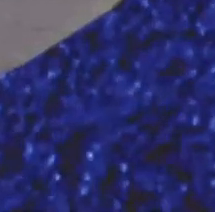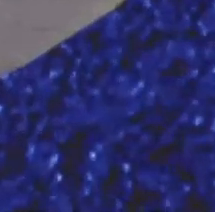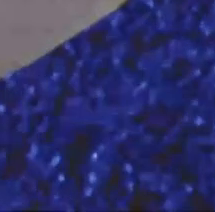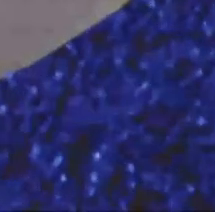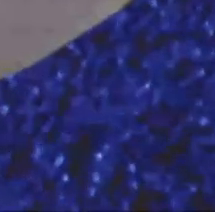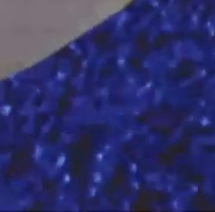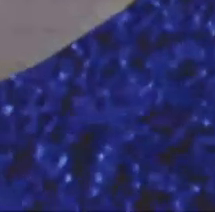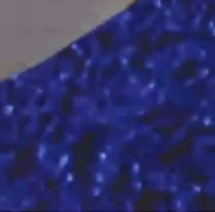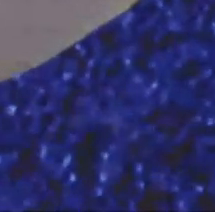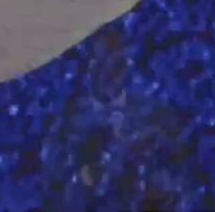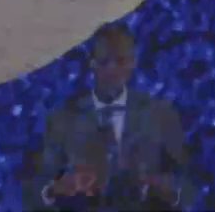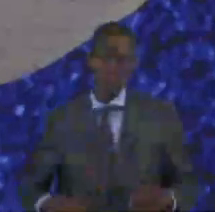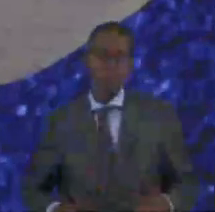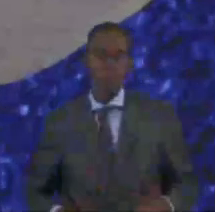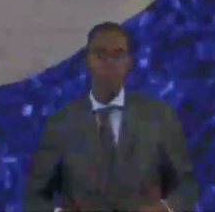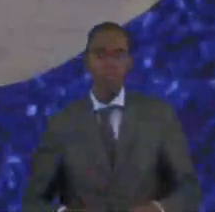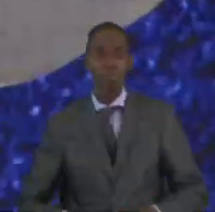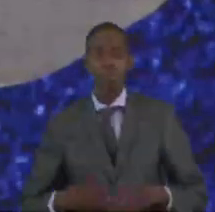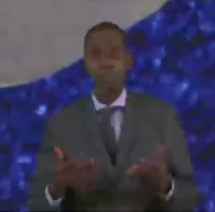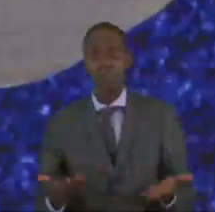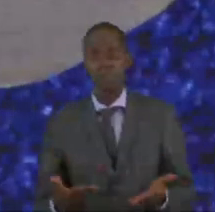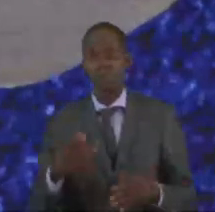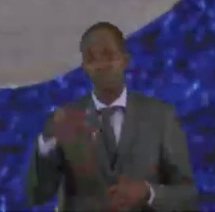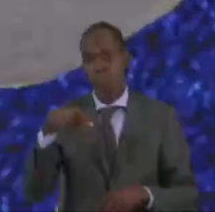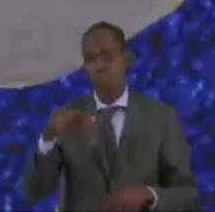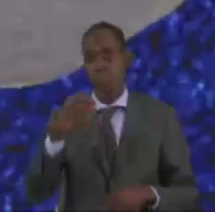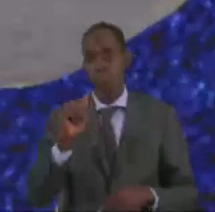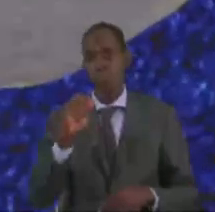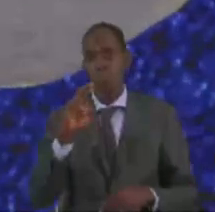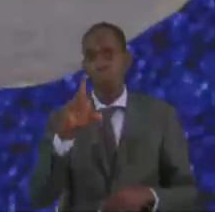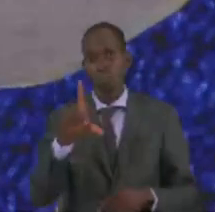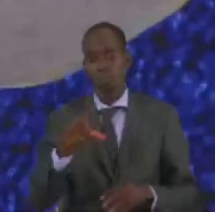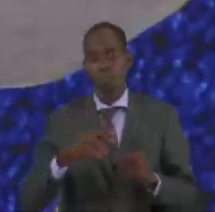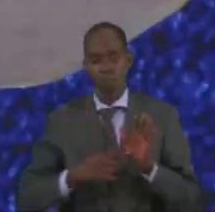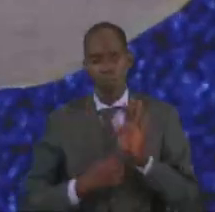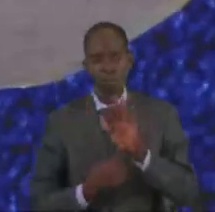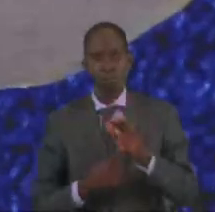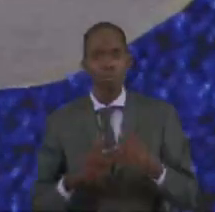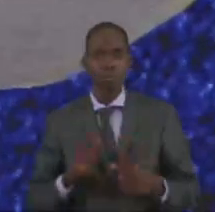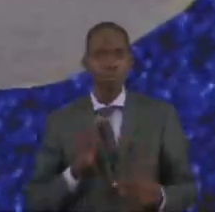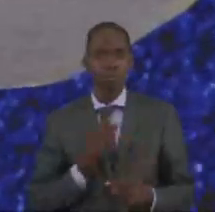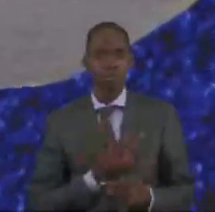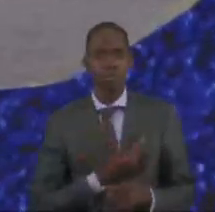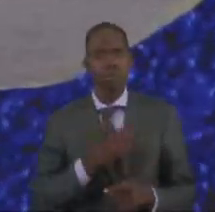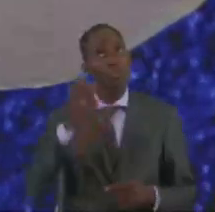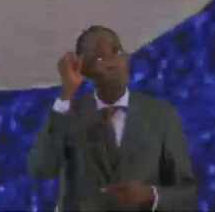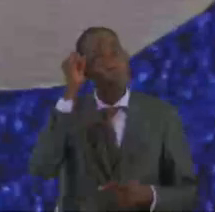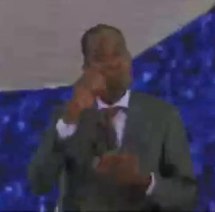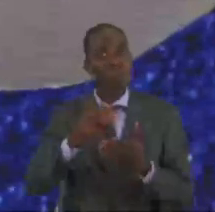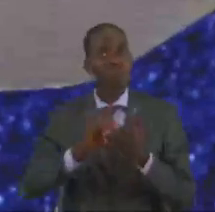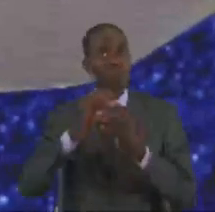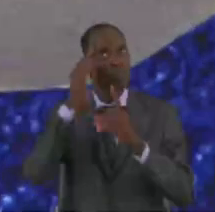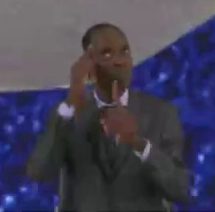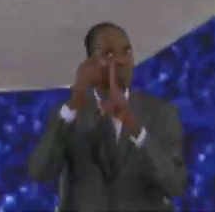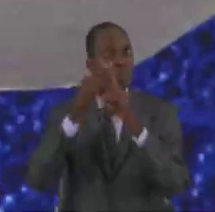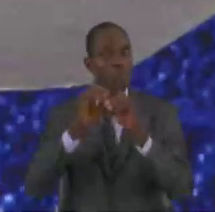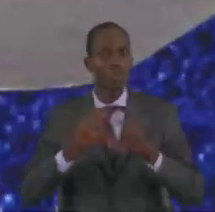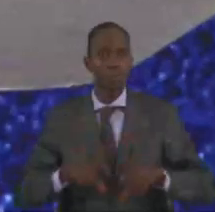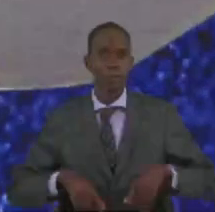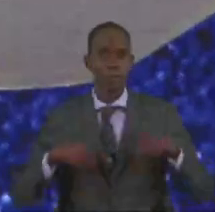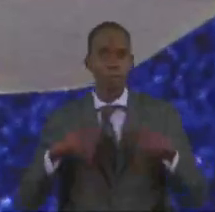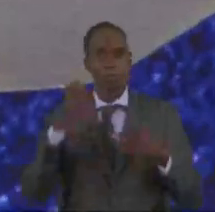serviteur de Christ. Ici, l'apôtre Paul nous révèle son but dans la